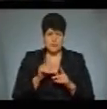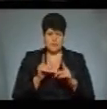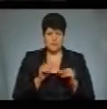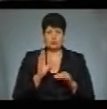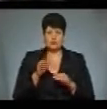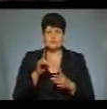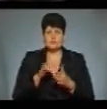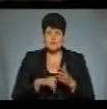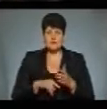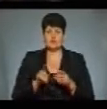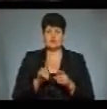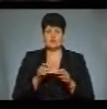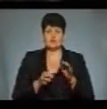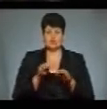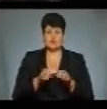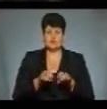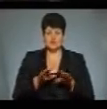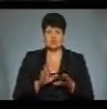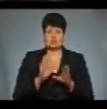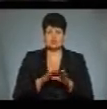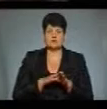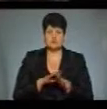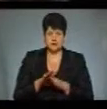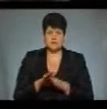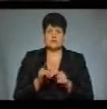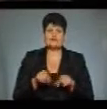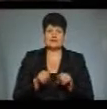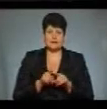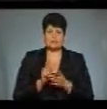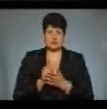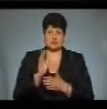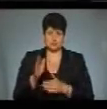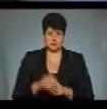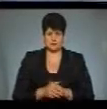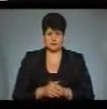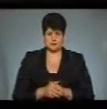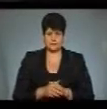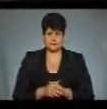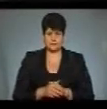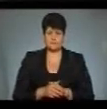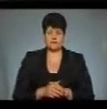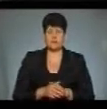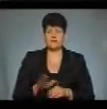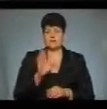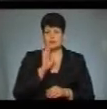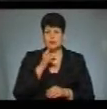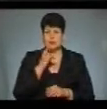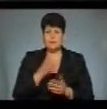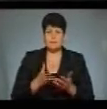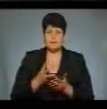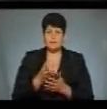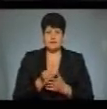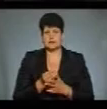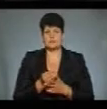будемо надіятися, що судове рішення буде здійснене, впроваджене так, як має бути. Соломія Заворська каже, своїм правом платити 5